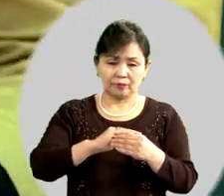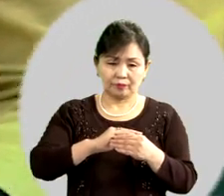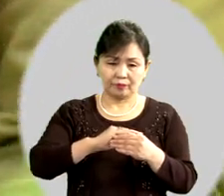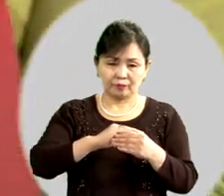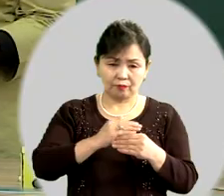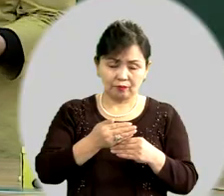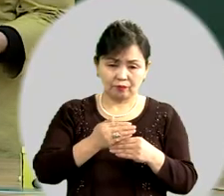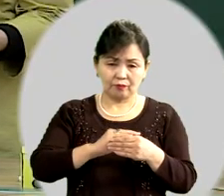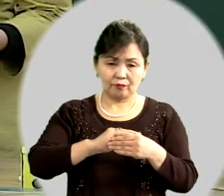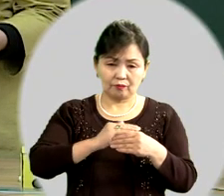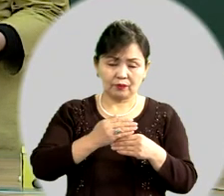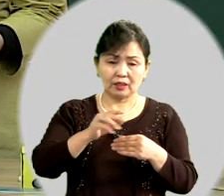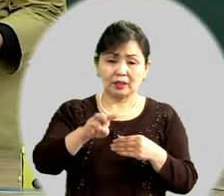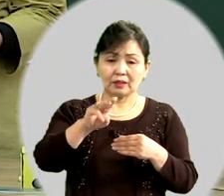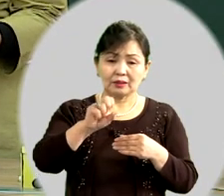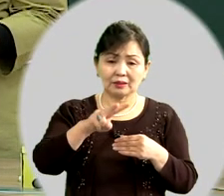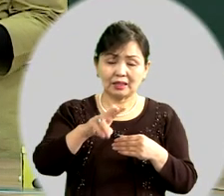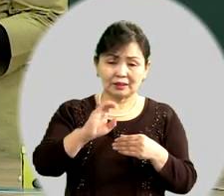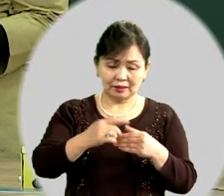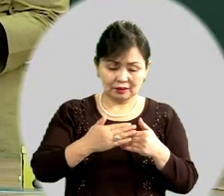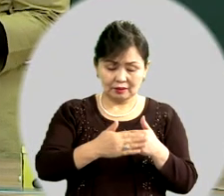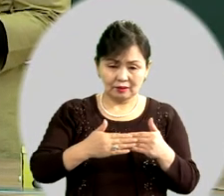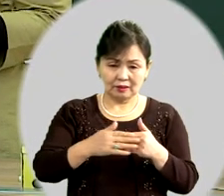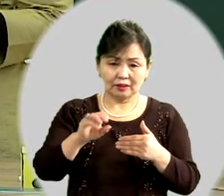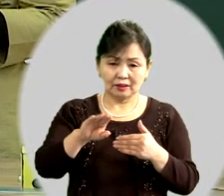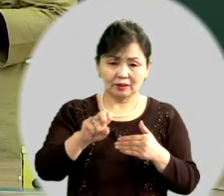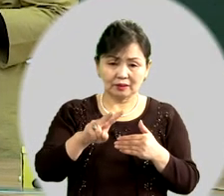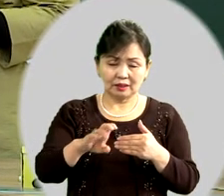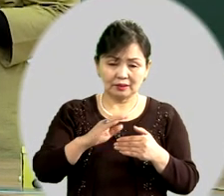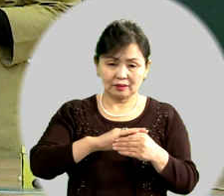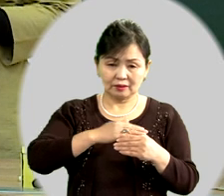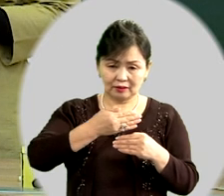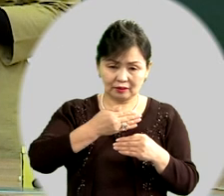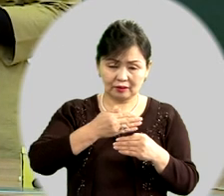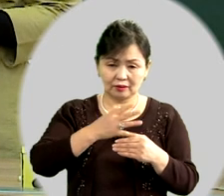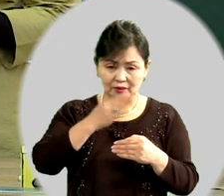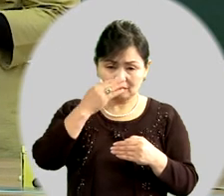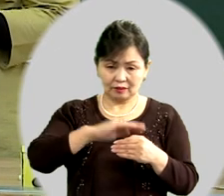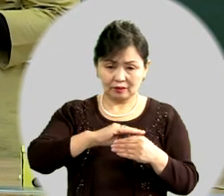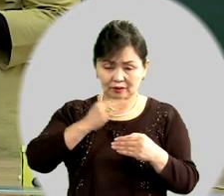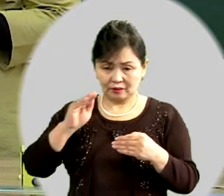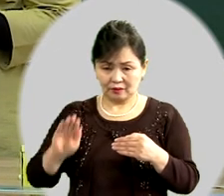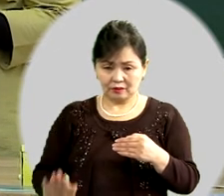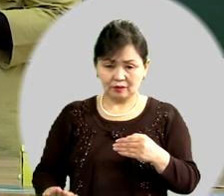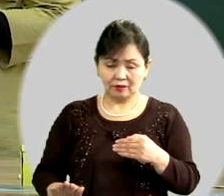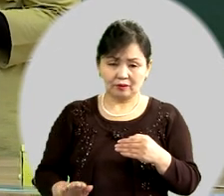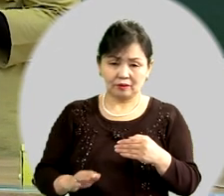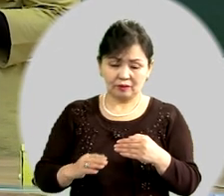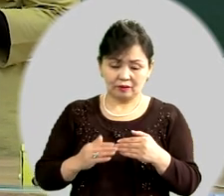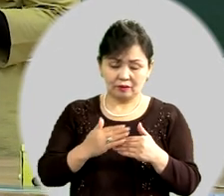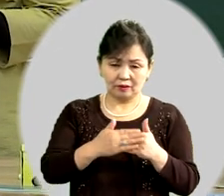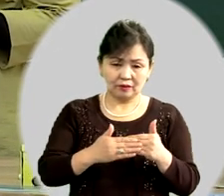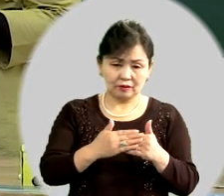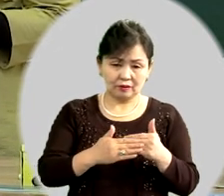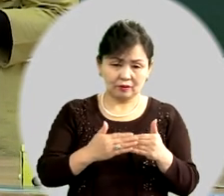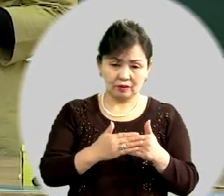нь талсуудыг нэг нэгээр нь авъя. 1. За, багш нь дээдлийг авлаа. За, одоо хажуу талсуудыг авъя. Таслагаагаар